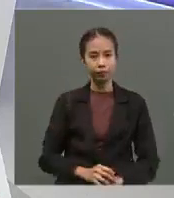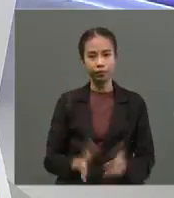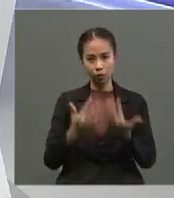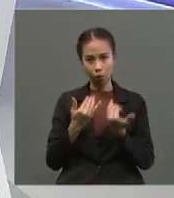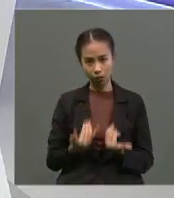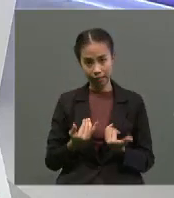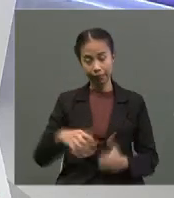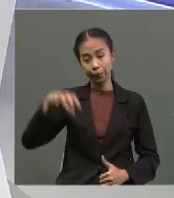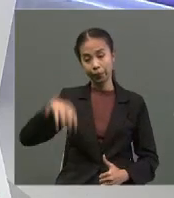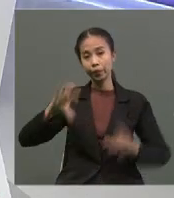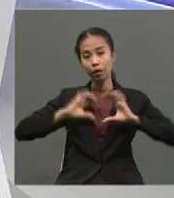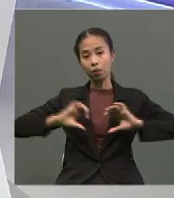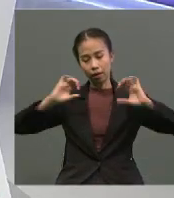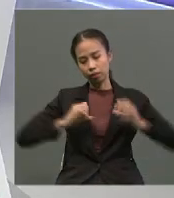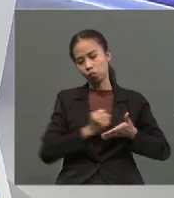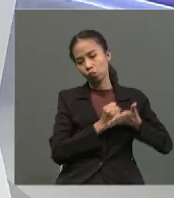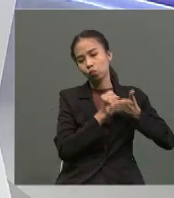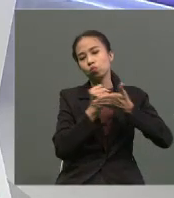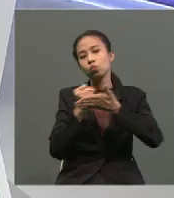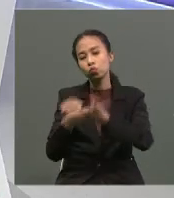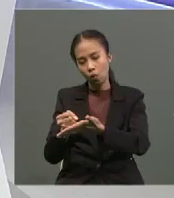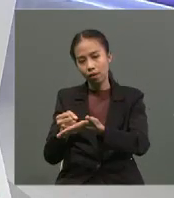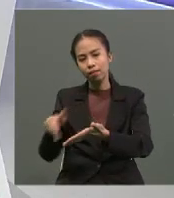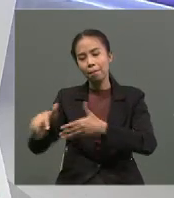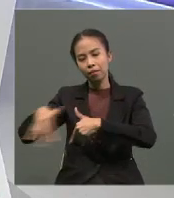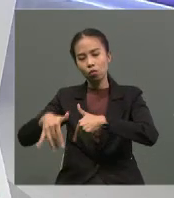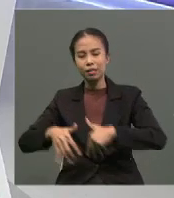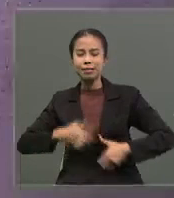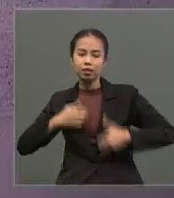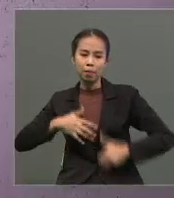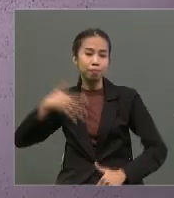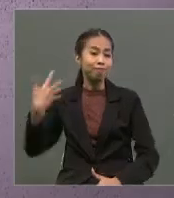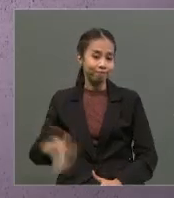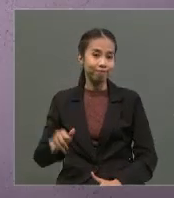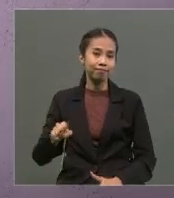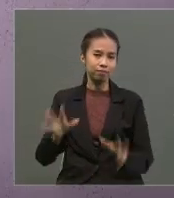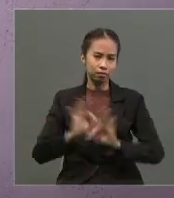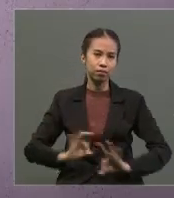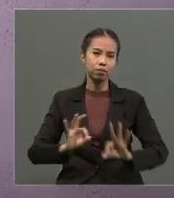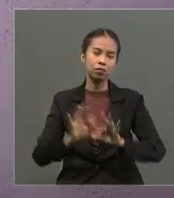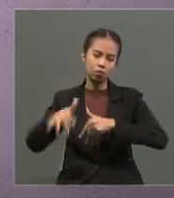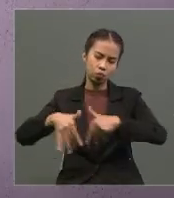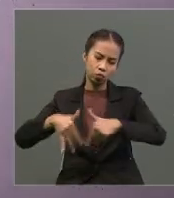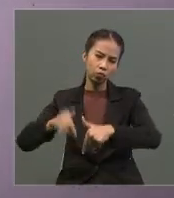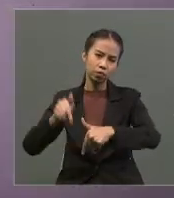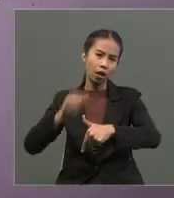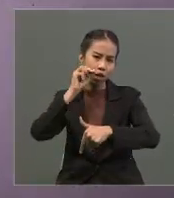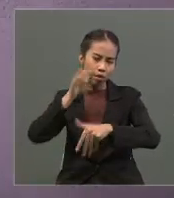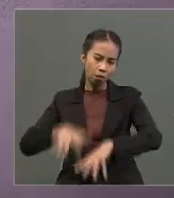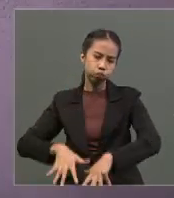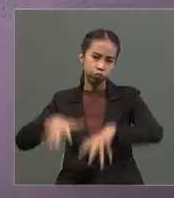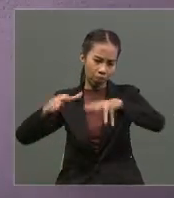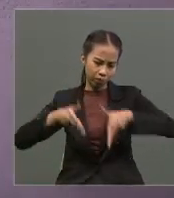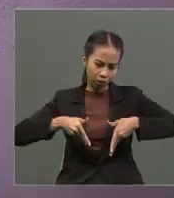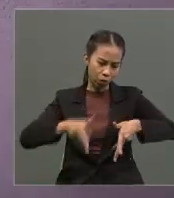หน่วยงานภาครัฐเองตอนนี้ได้เร่งเข้าไปให้การช่วยเหลือเพื่อบรรเทาความเดือดร้อนแล้วโดยเฉพาะในหมู่บ้านชุมชนที่ถูกน้ำท่วมถนนถูกตัดข